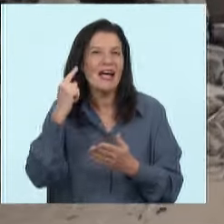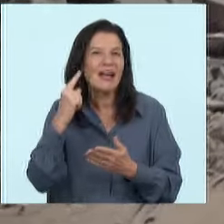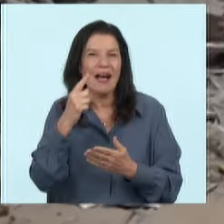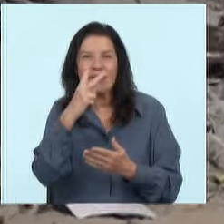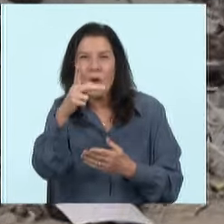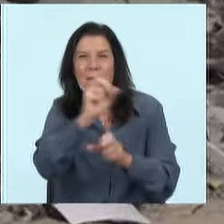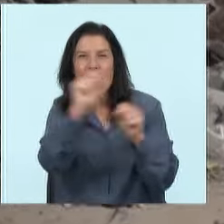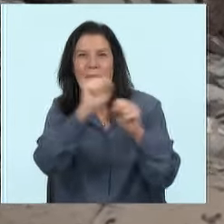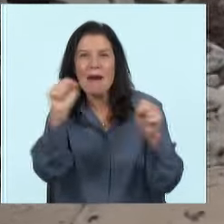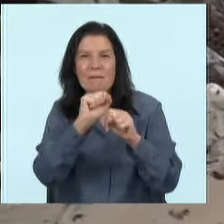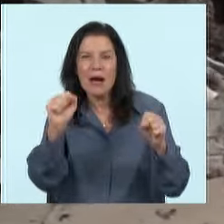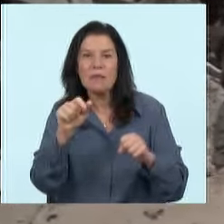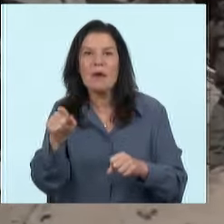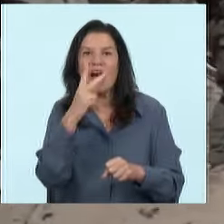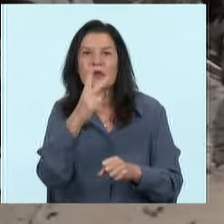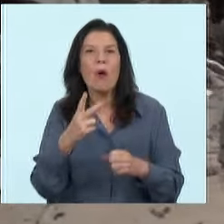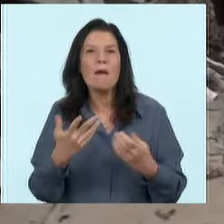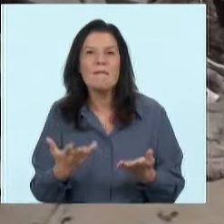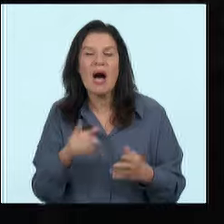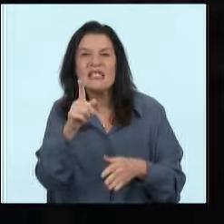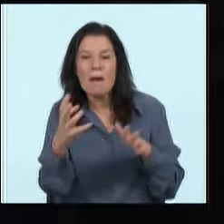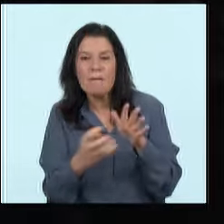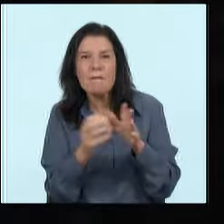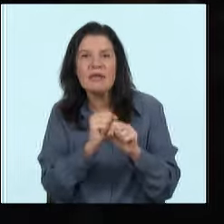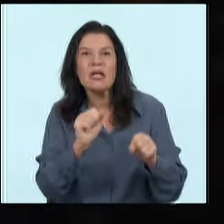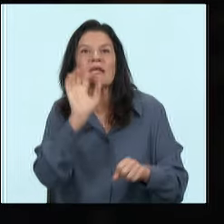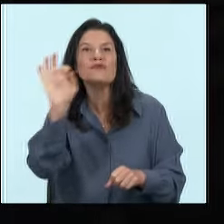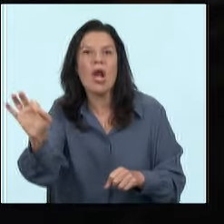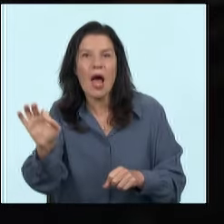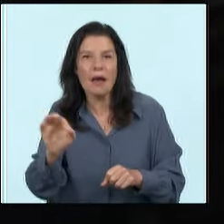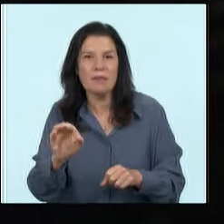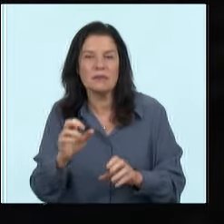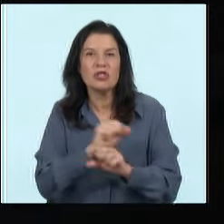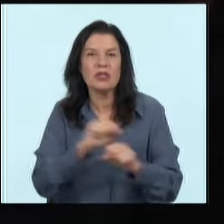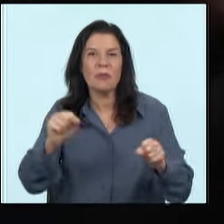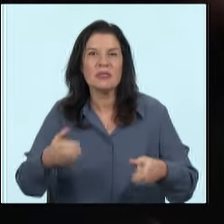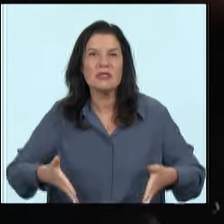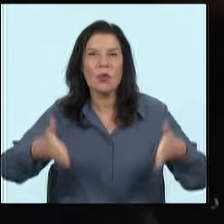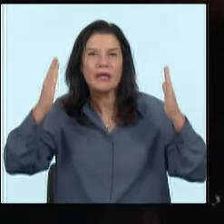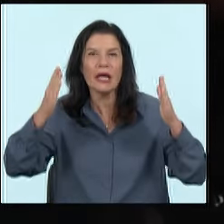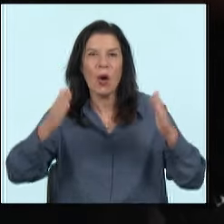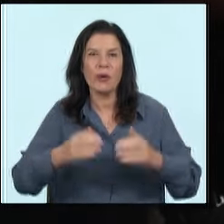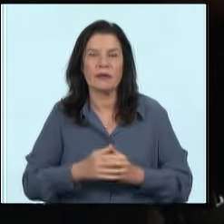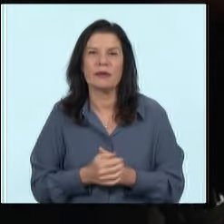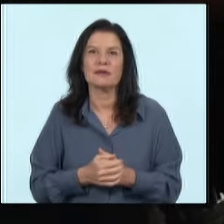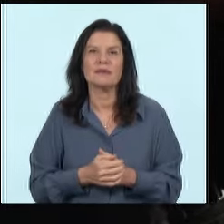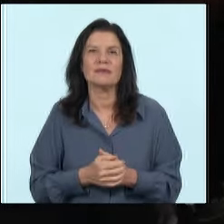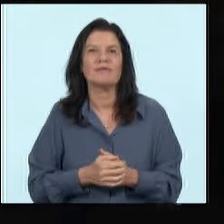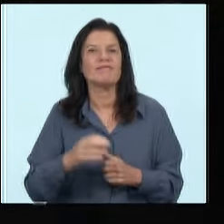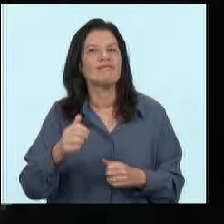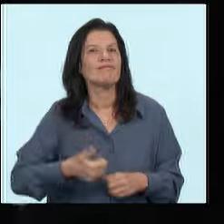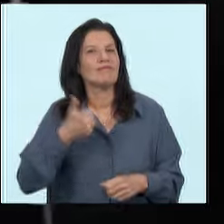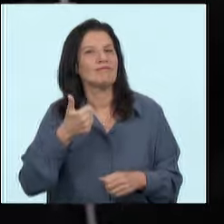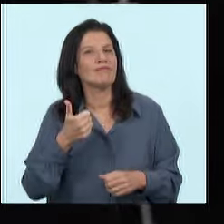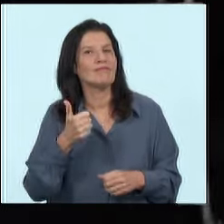בבתים, זה מטענים שלהם, שפוצצו את הקירות. המפקץ. היי, מה נשמע? מה המצב? אני אומרי.